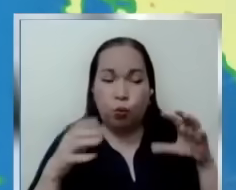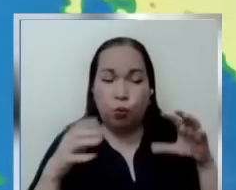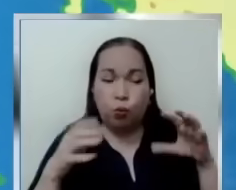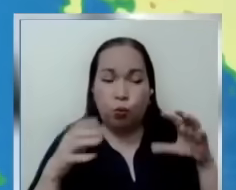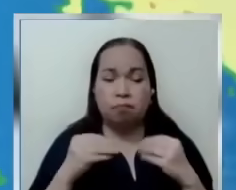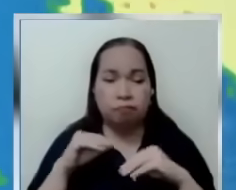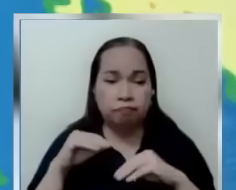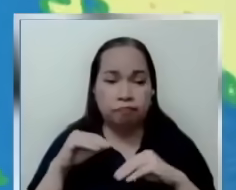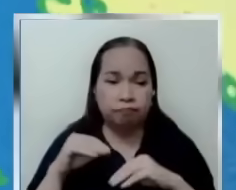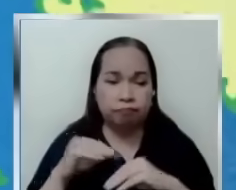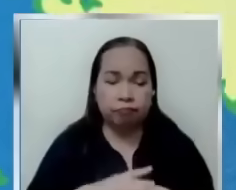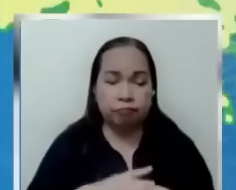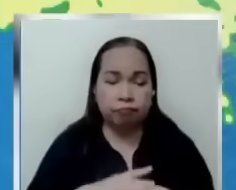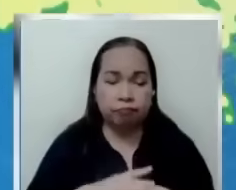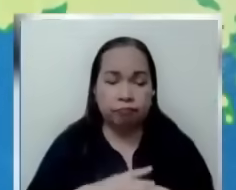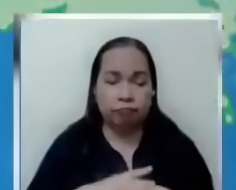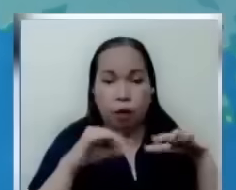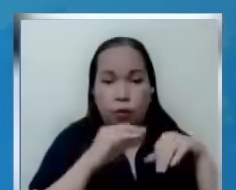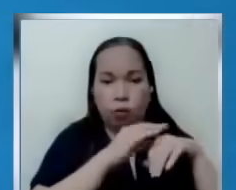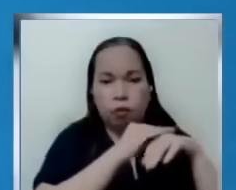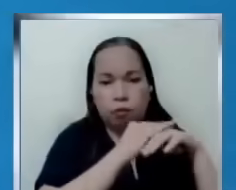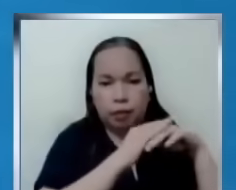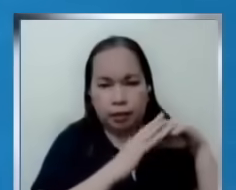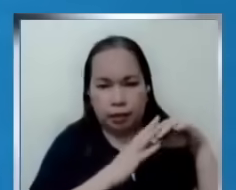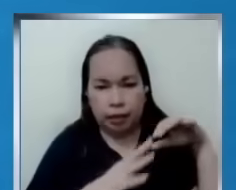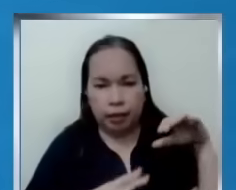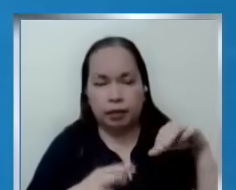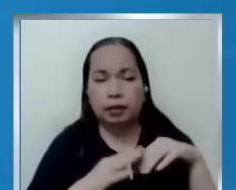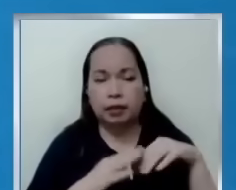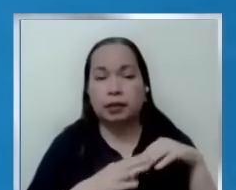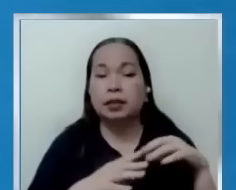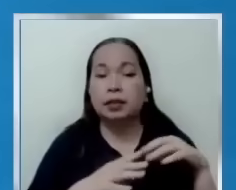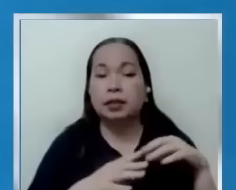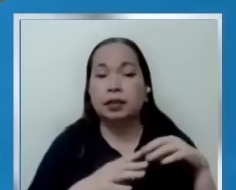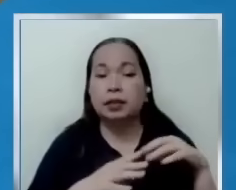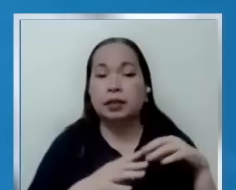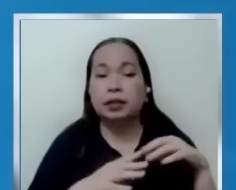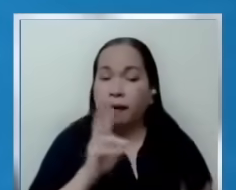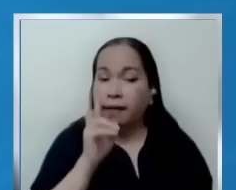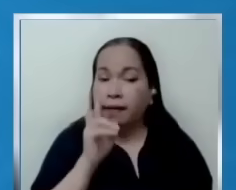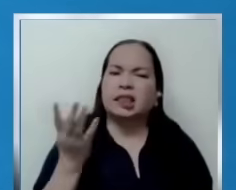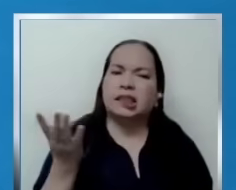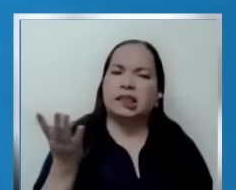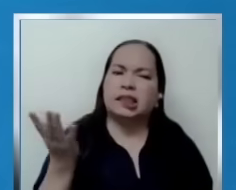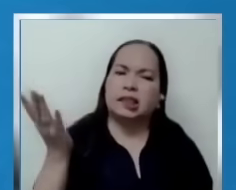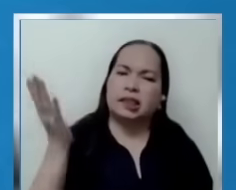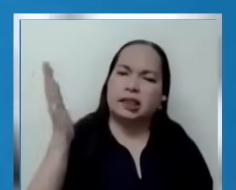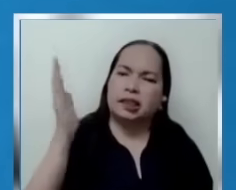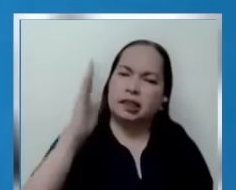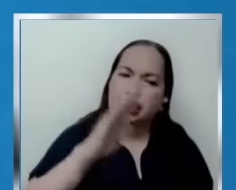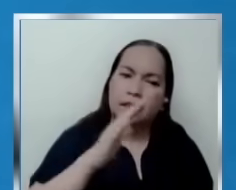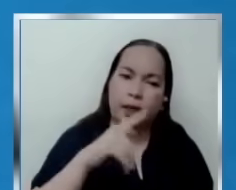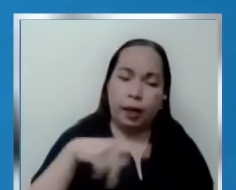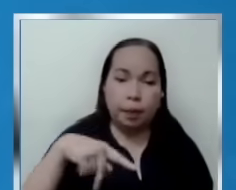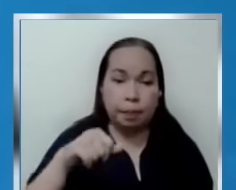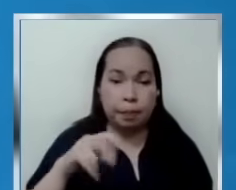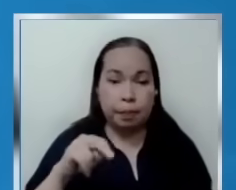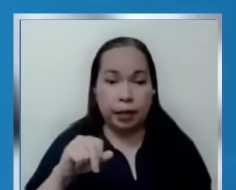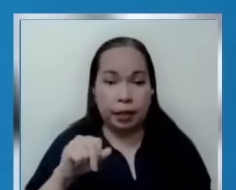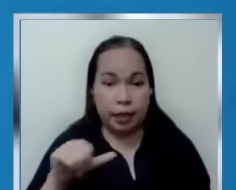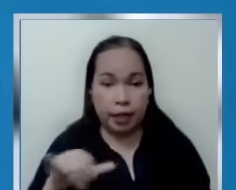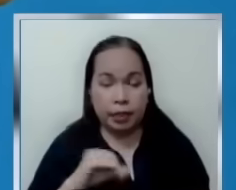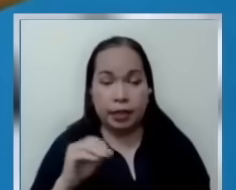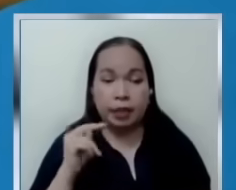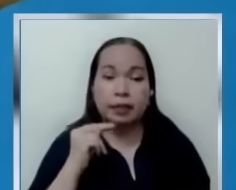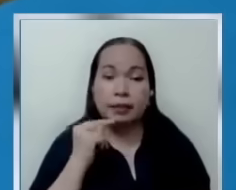maging alerto po mga kapuso. Sa Visayas naman, halos buong araw pa rin ang pag-ulan sa Panay Island at Negros Provinces. Para sa